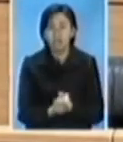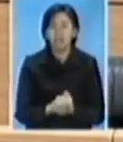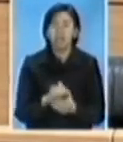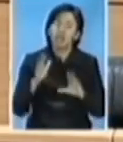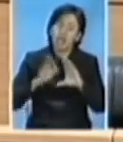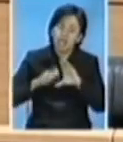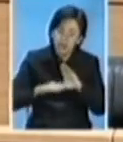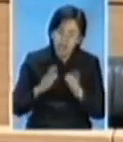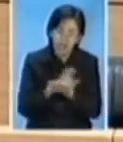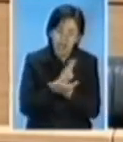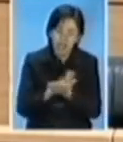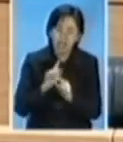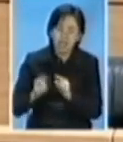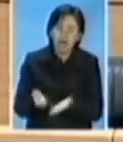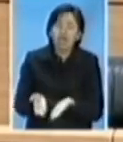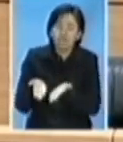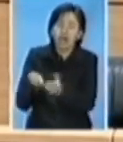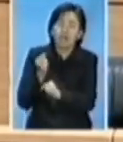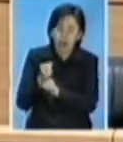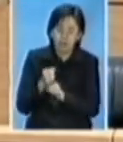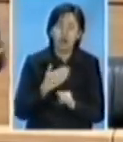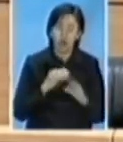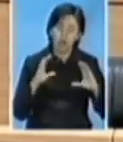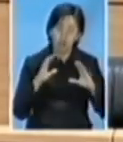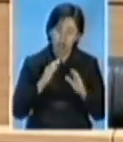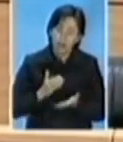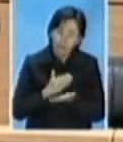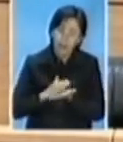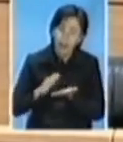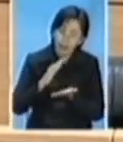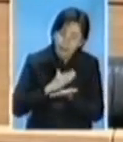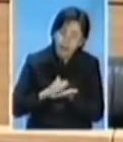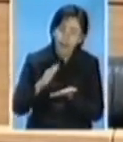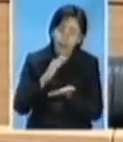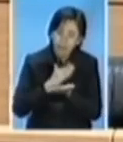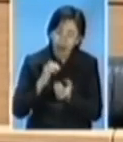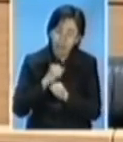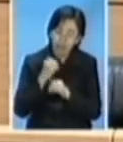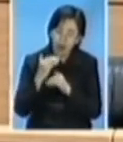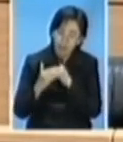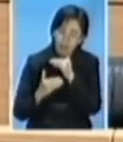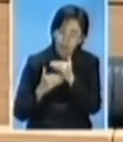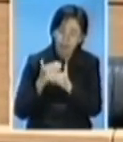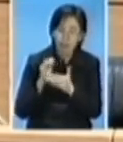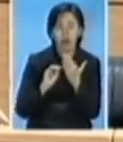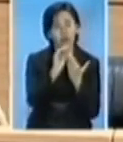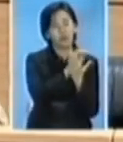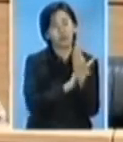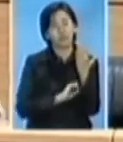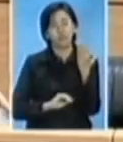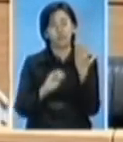าซะลดลงเรื่อยๆลดลงเรื่อยๆแล้วให้เกิดกระบวนการพัฒนาท้องถิ่นขึ้นม